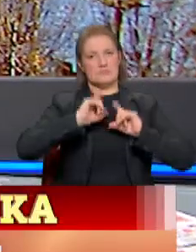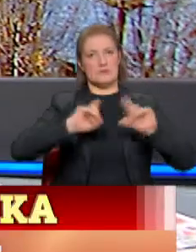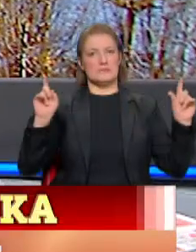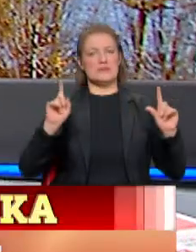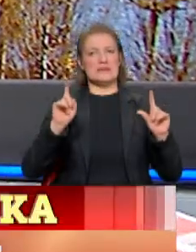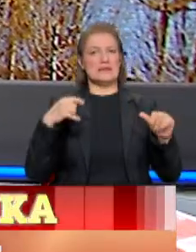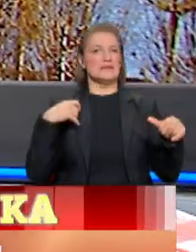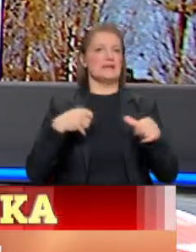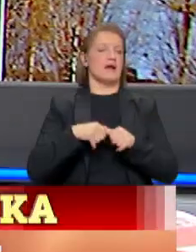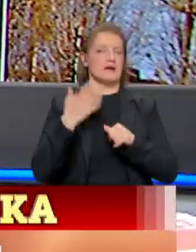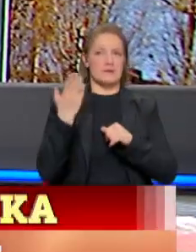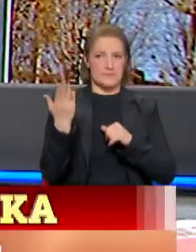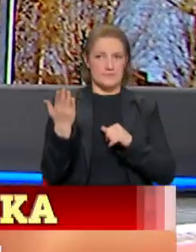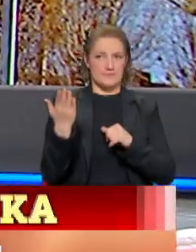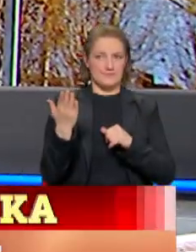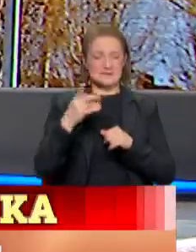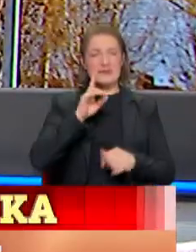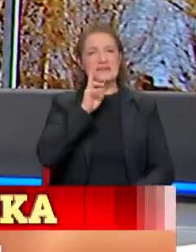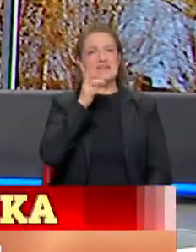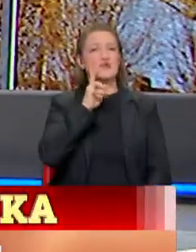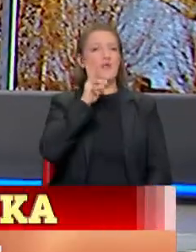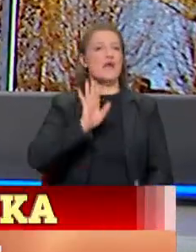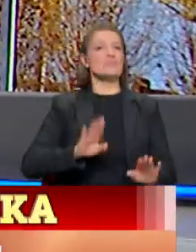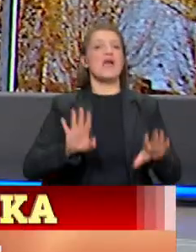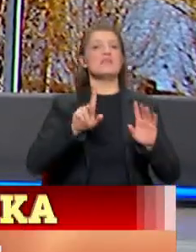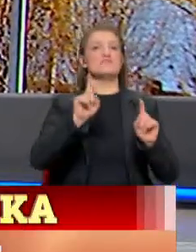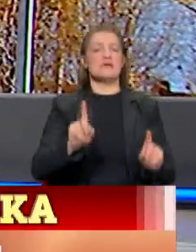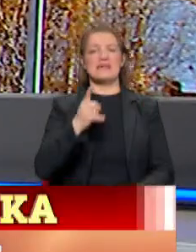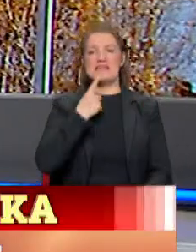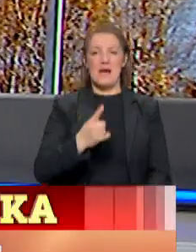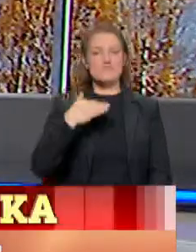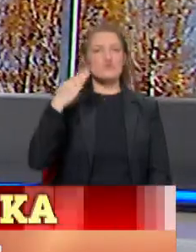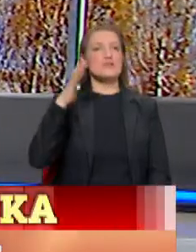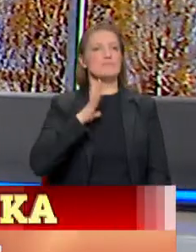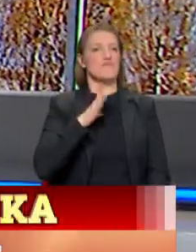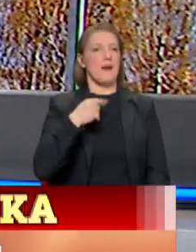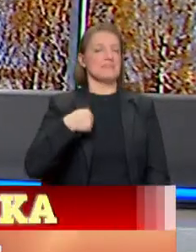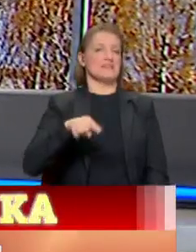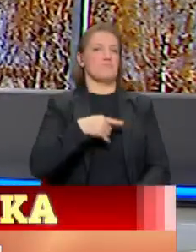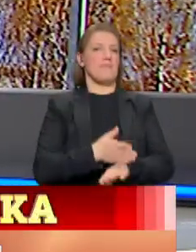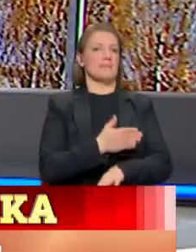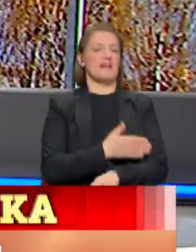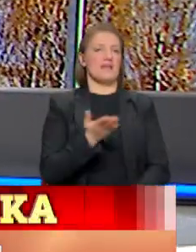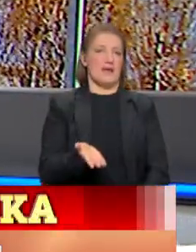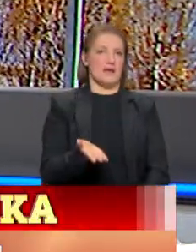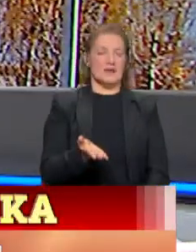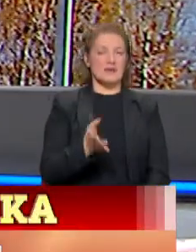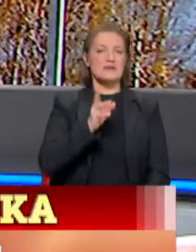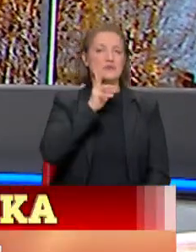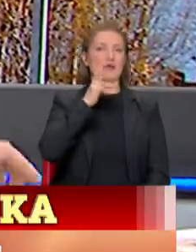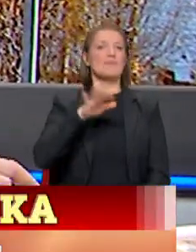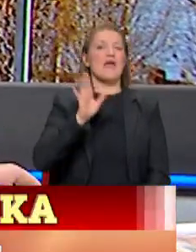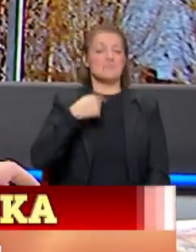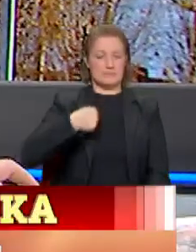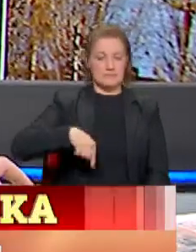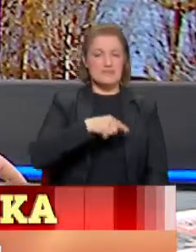bir kez daha gelsin ekranlarınıza. Yazık günah değil mi diyen büyüklerimiz var bizim memlekette. Yazık günah değil mi